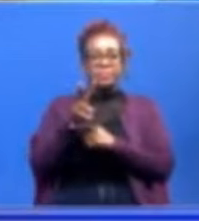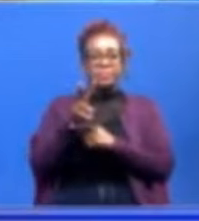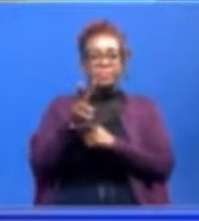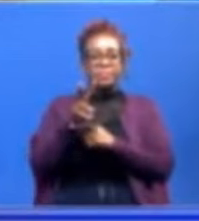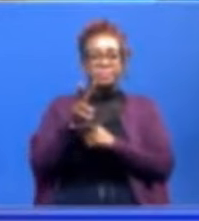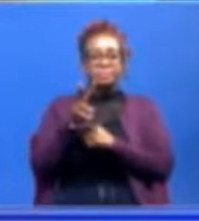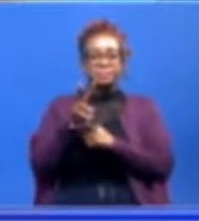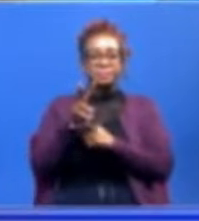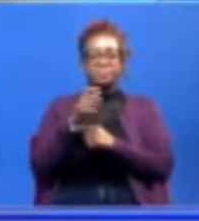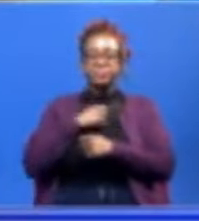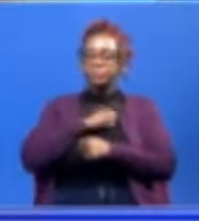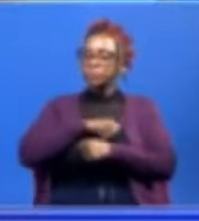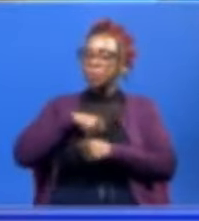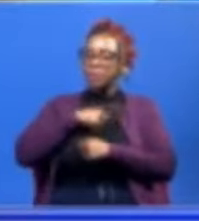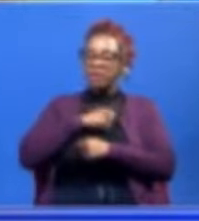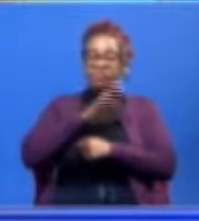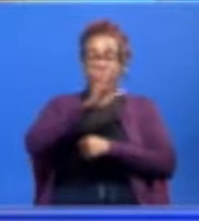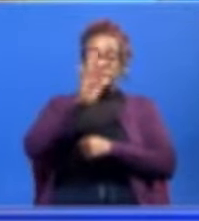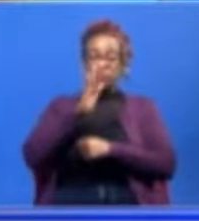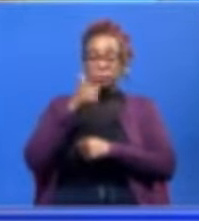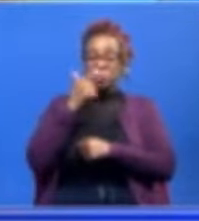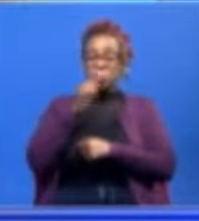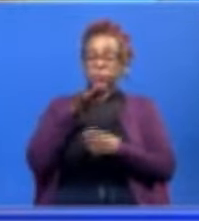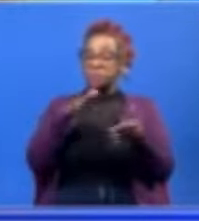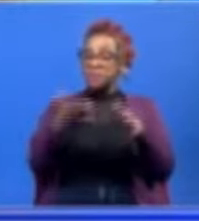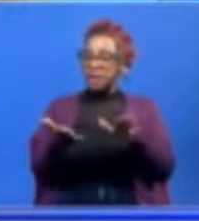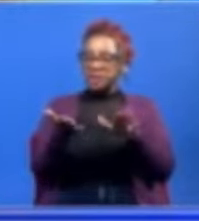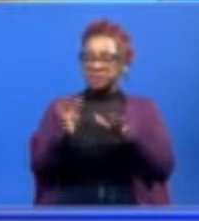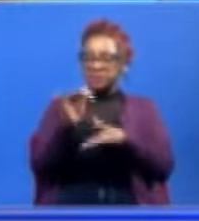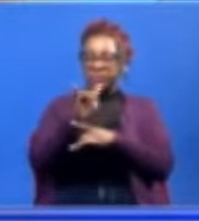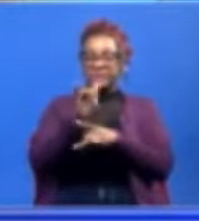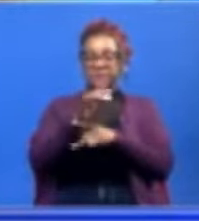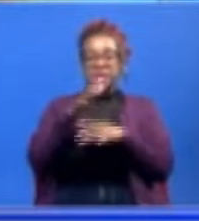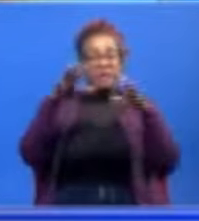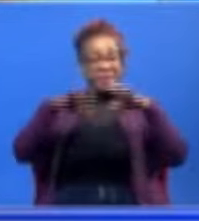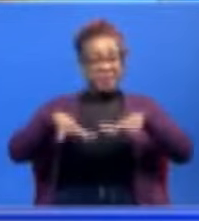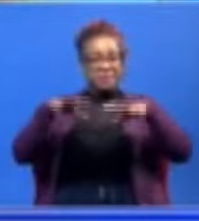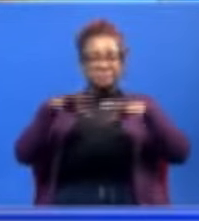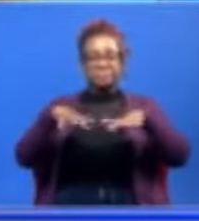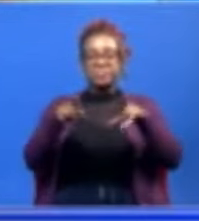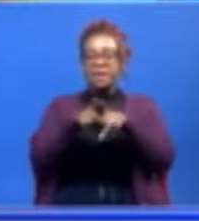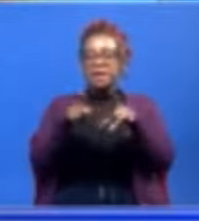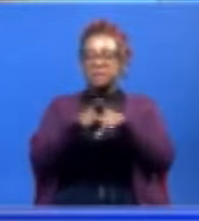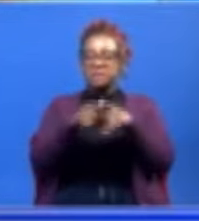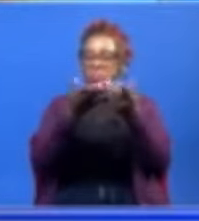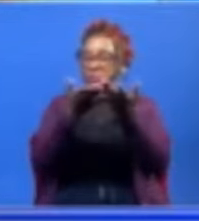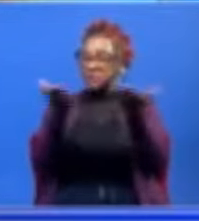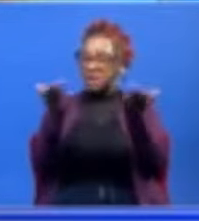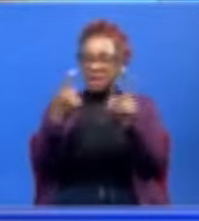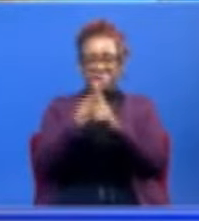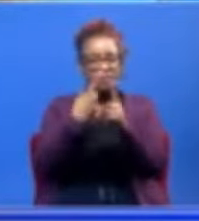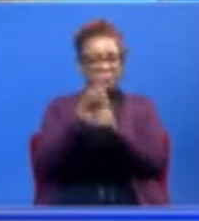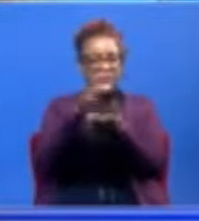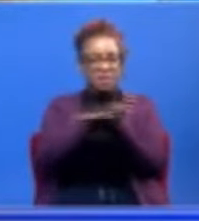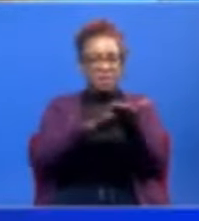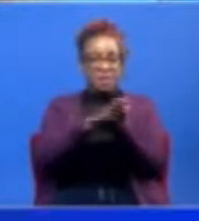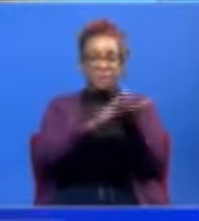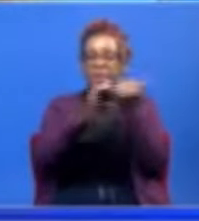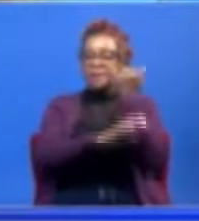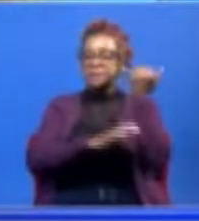Na pole sana kwa waliopoteza wapendwa wao katika mafuriko hayo ambayo yanaendelea kushuhudiwa katika maeneo tofauti tofauti nchini, na mtuendelee kuishi